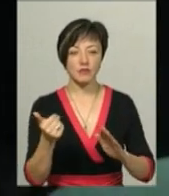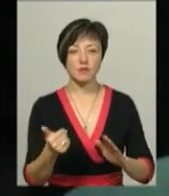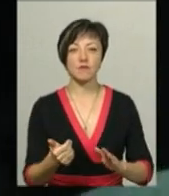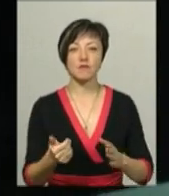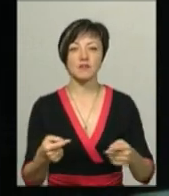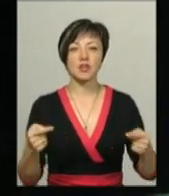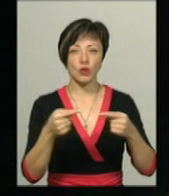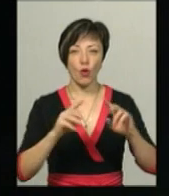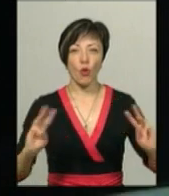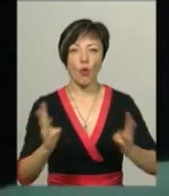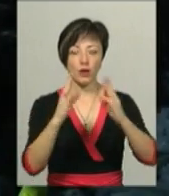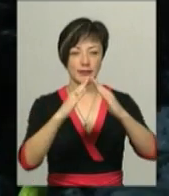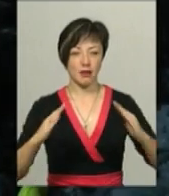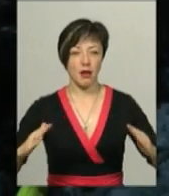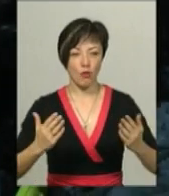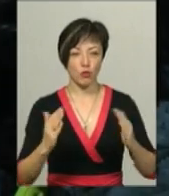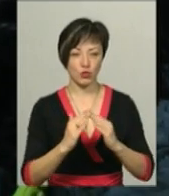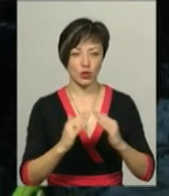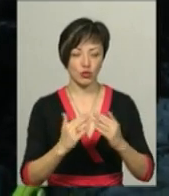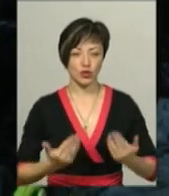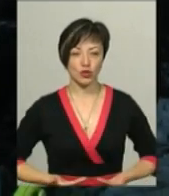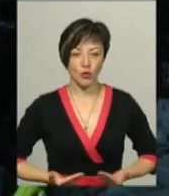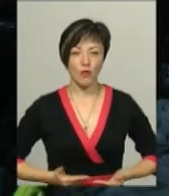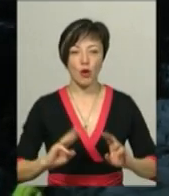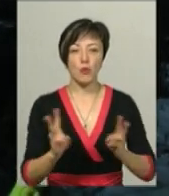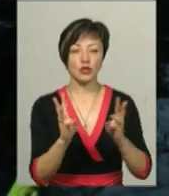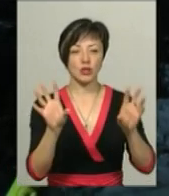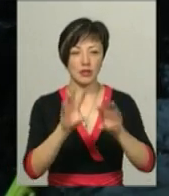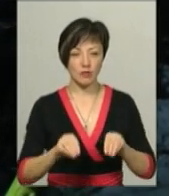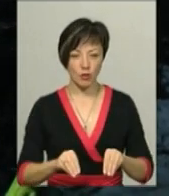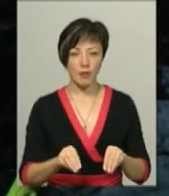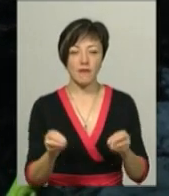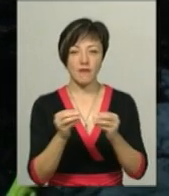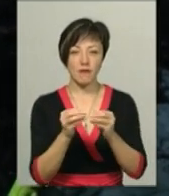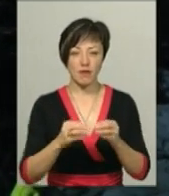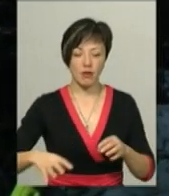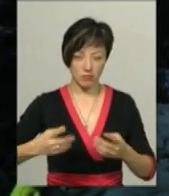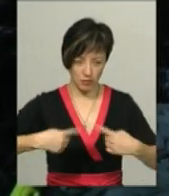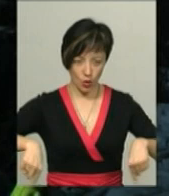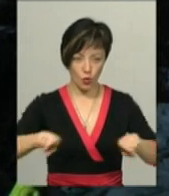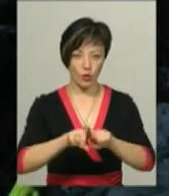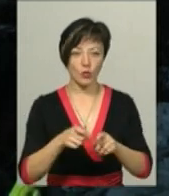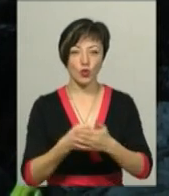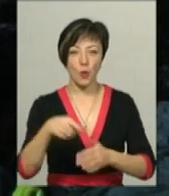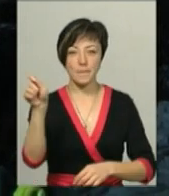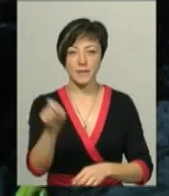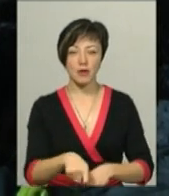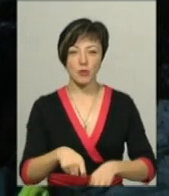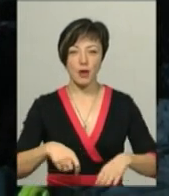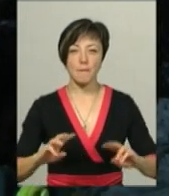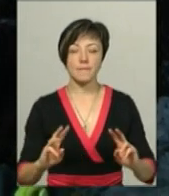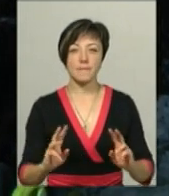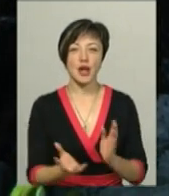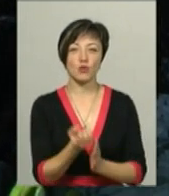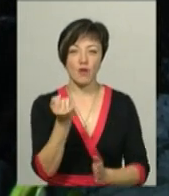горить покрівля житлового будинку. Пожежу ліквідовано в тих розмірах, якої вона набула до моменту прибуття